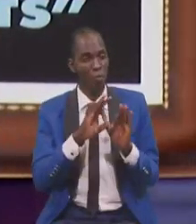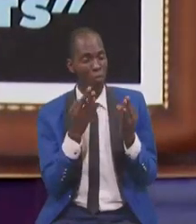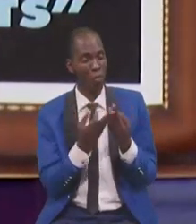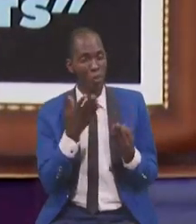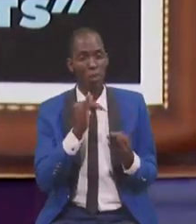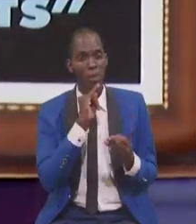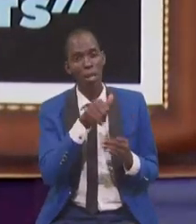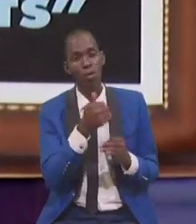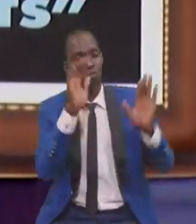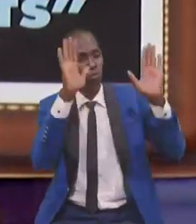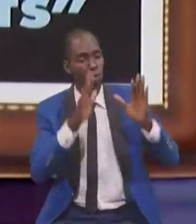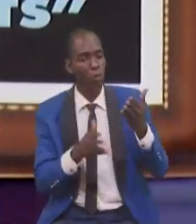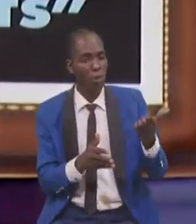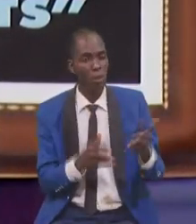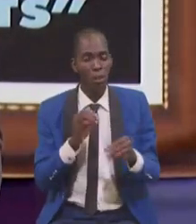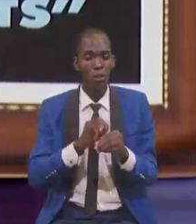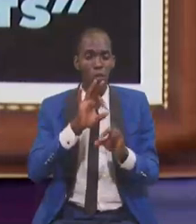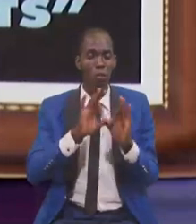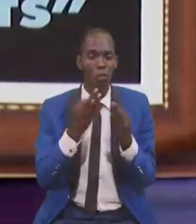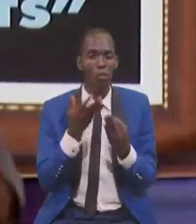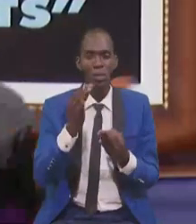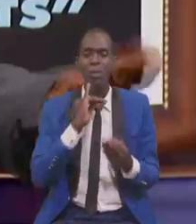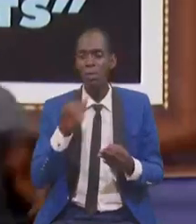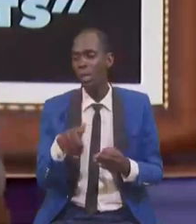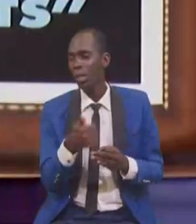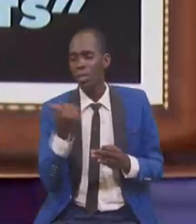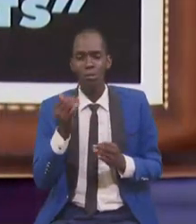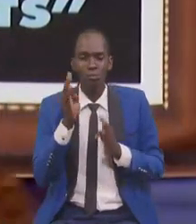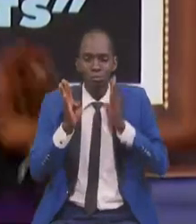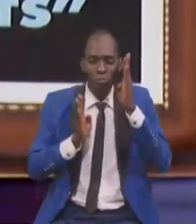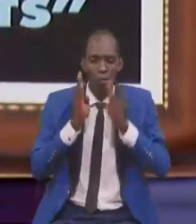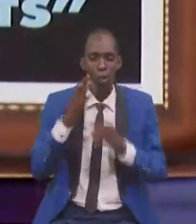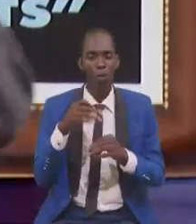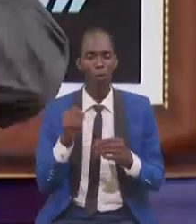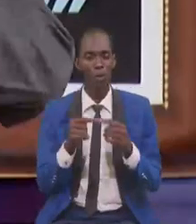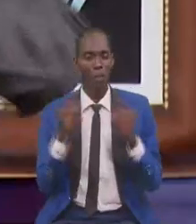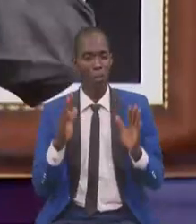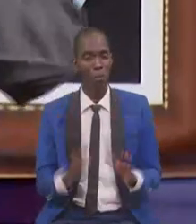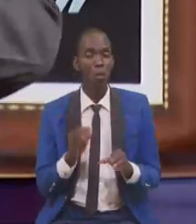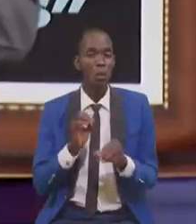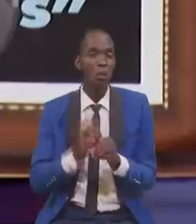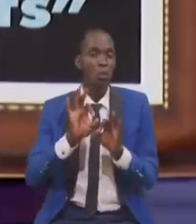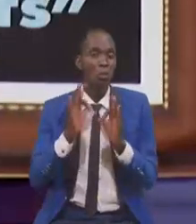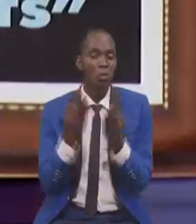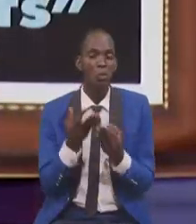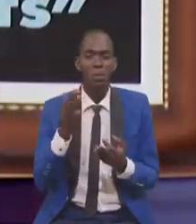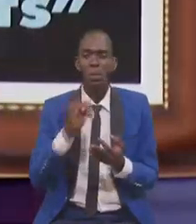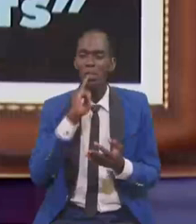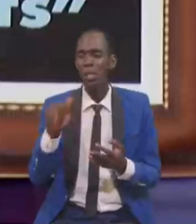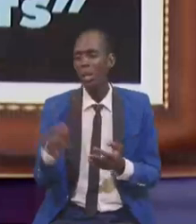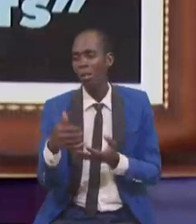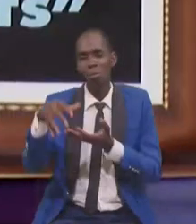votre famille il y a une turbulence, dans votre famille il y a un dérangement de l'ennemi, si dans votre famille ce soir il y a